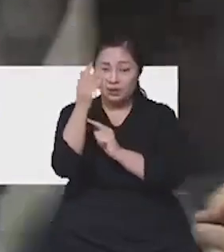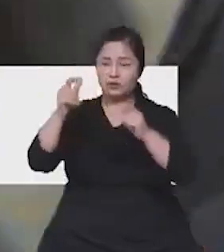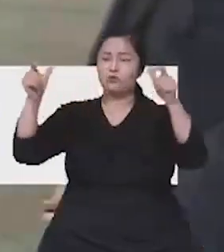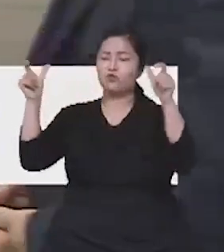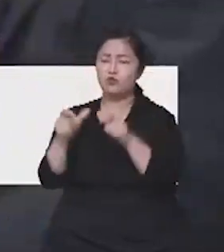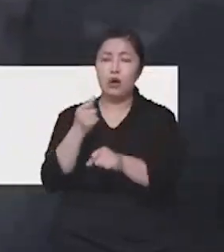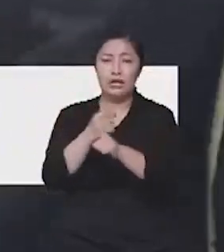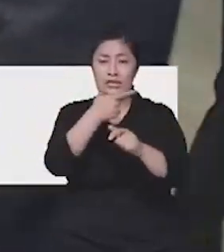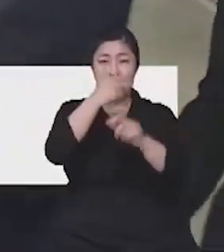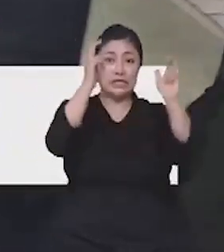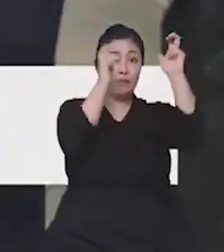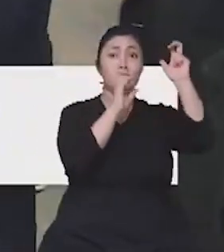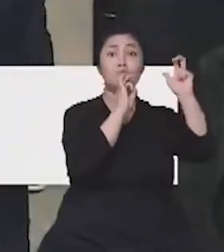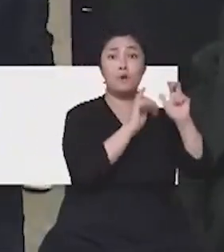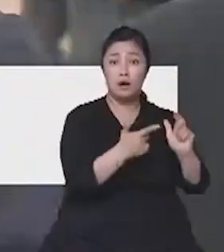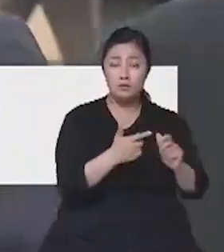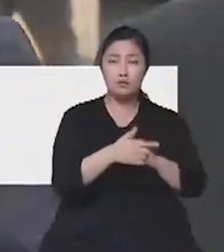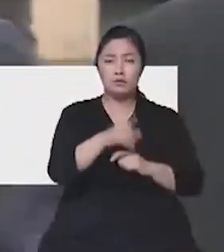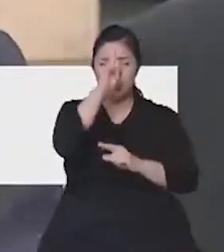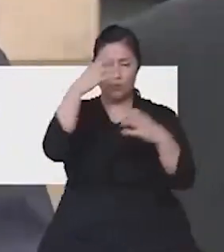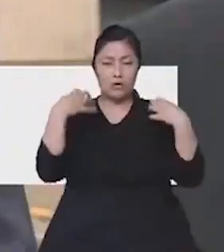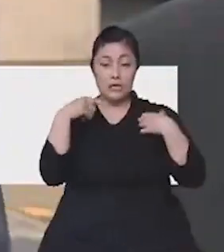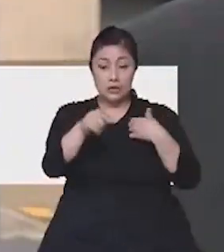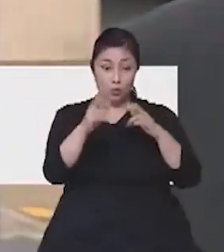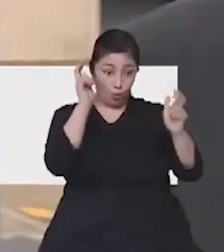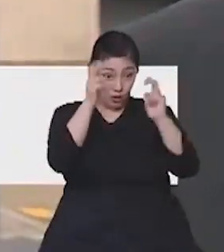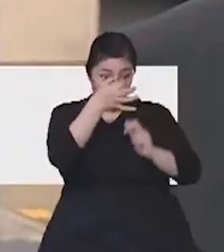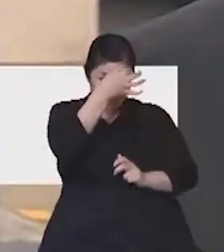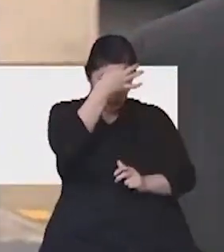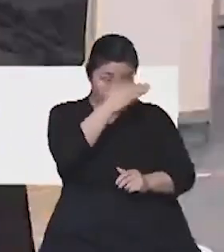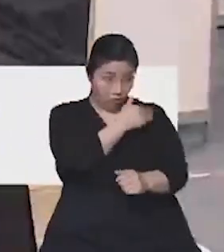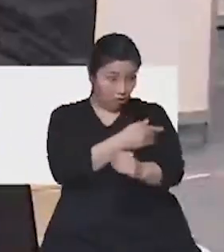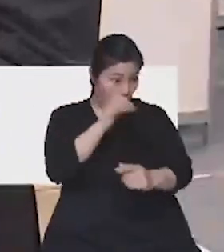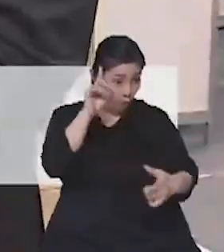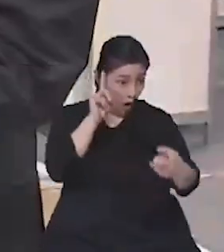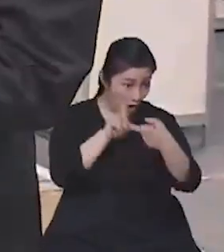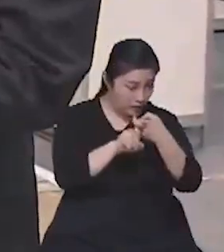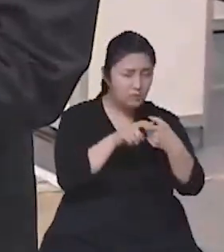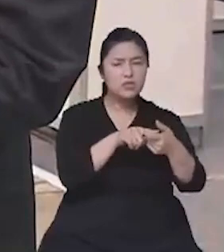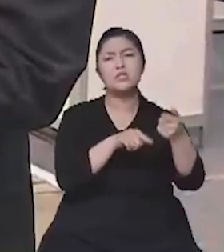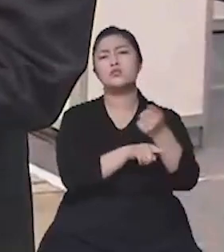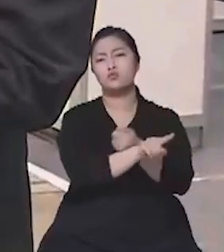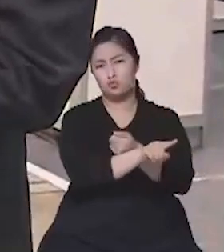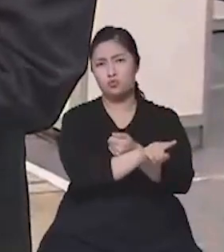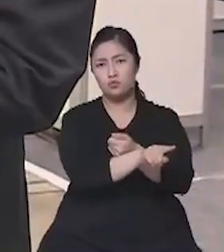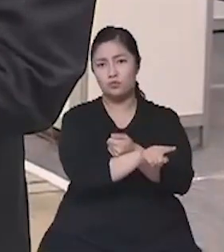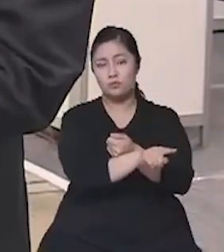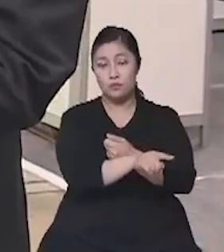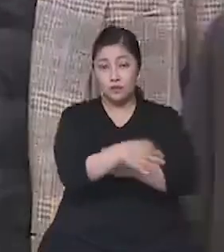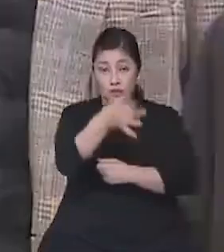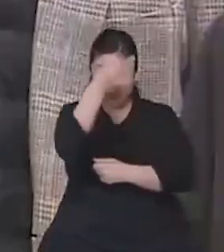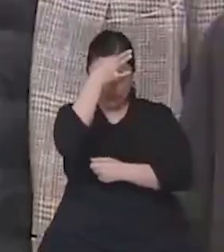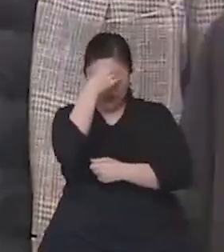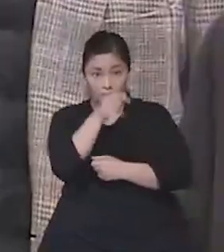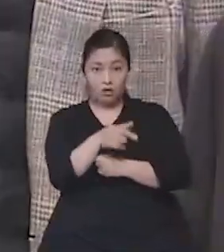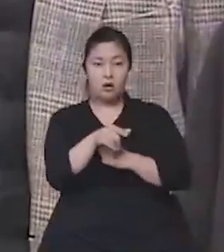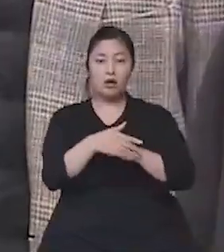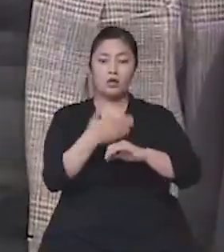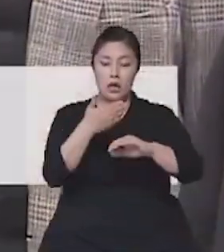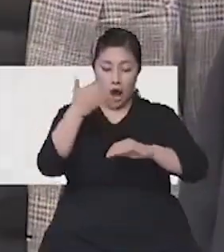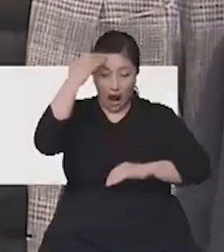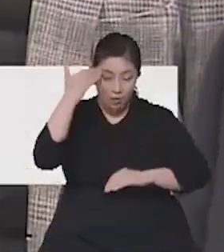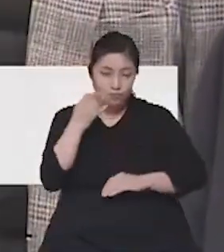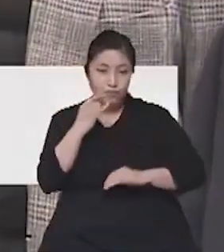감축해야 하는 대기업뿐 아니라 정부가이 회사의 기술력에 관심을 갖는 이유입니다 기술을 바탕으로 국내에도 그렇고